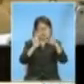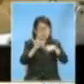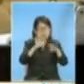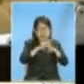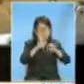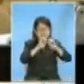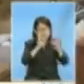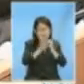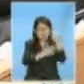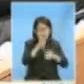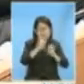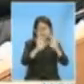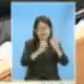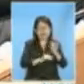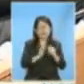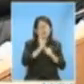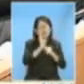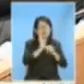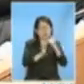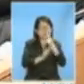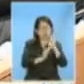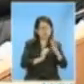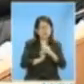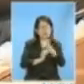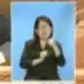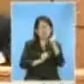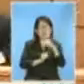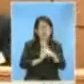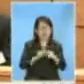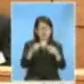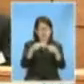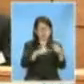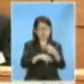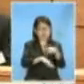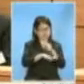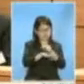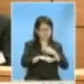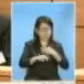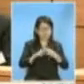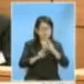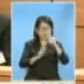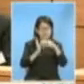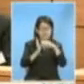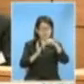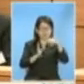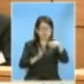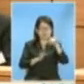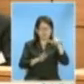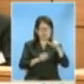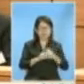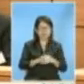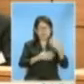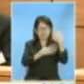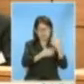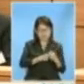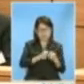านะครับเอาเชิญนะเชิญ ต่อท่านประธานที่เคารพกับผมชุมพลจนใสประ